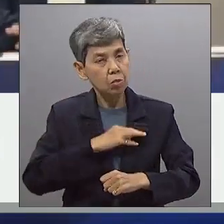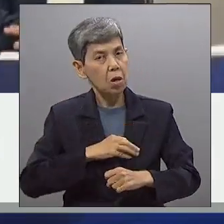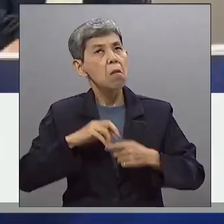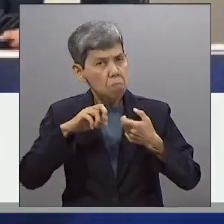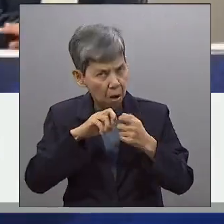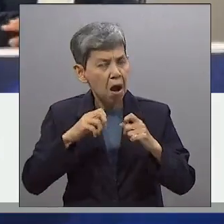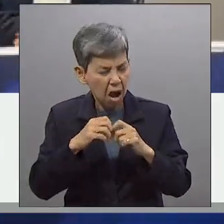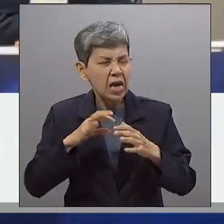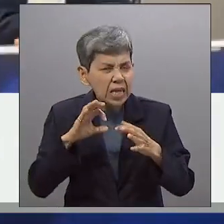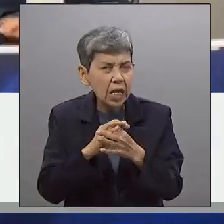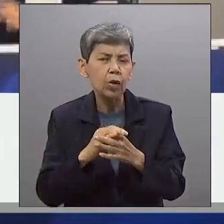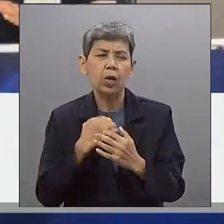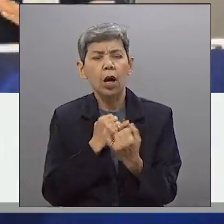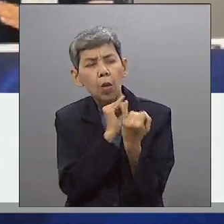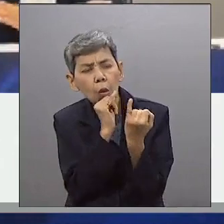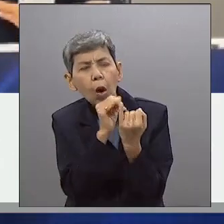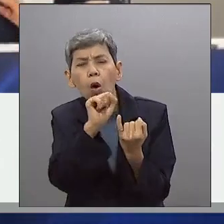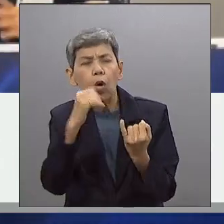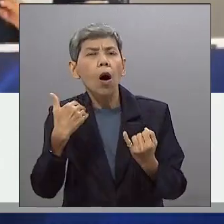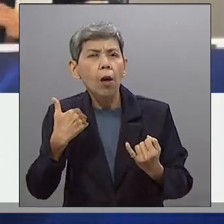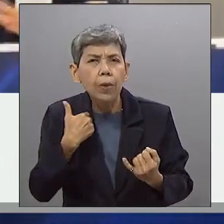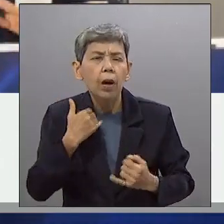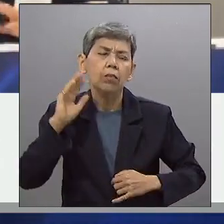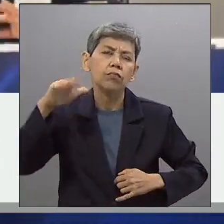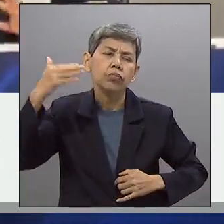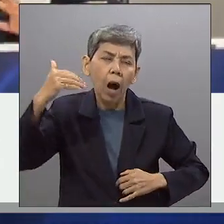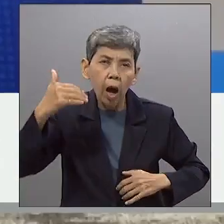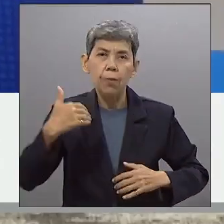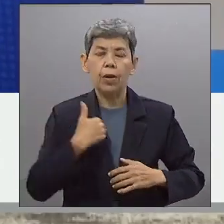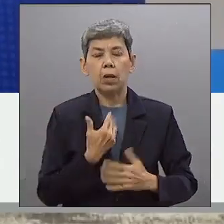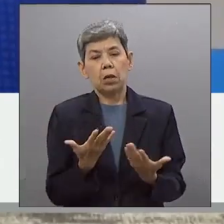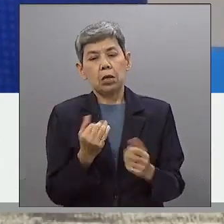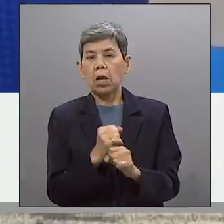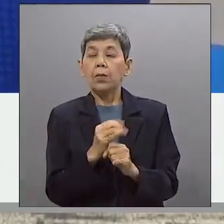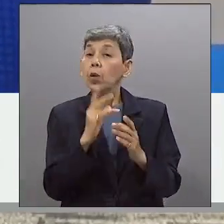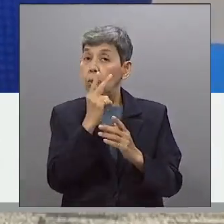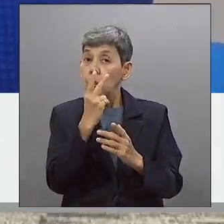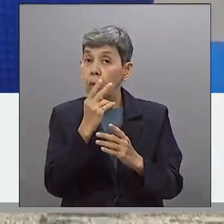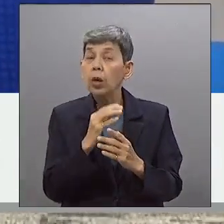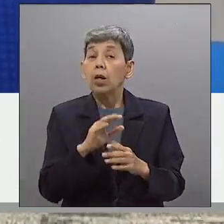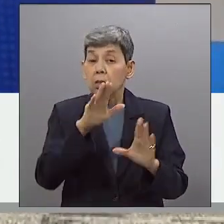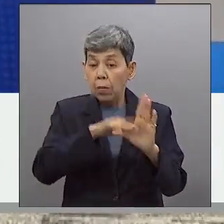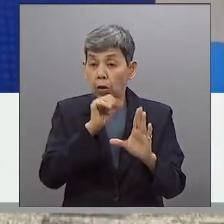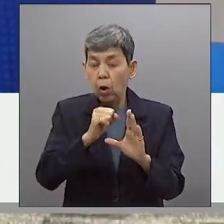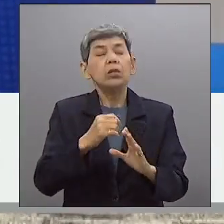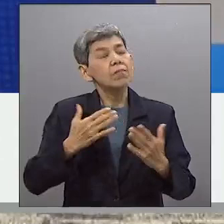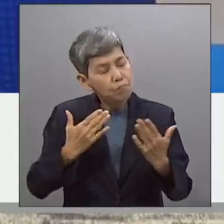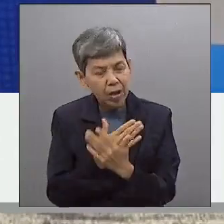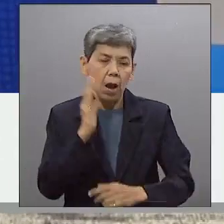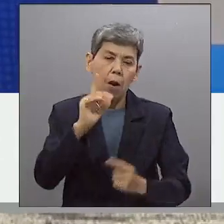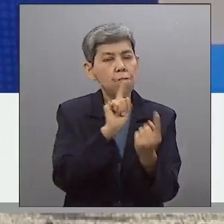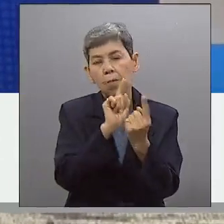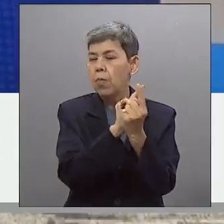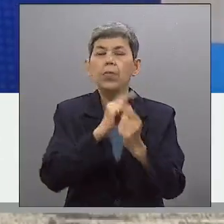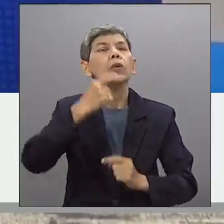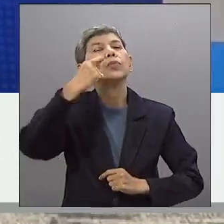ในแง่ของความผูกพันกันแต่เมื่อทุกอย่างยิ่งแล้วว่าที่ผู้สมัครก็จะต้องหาเสียงกันไปตาม